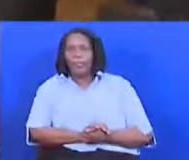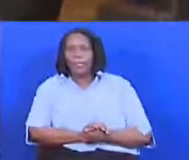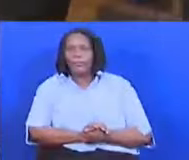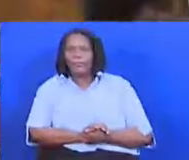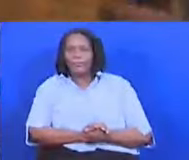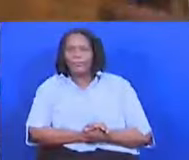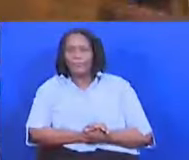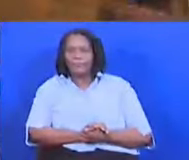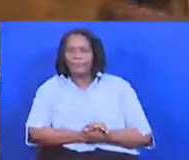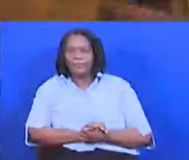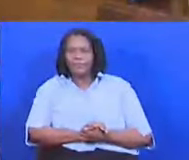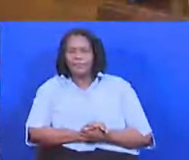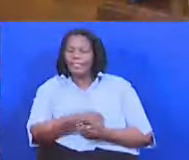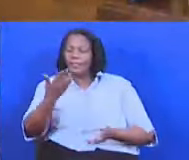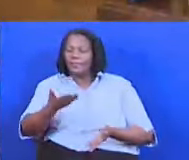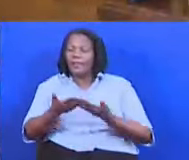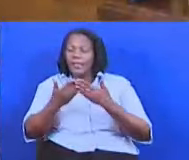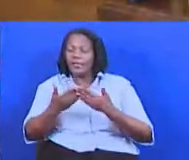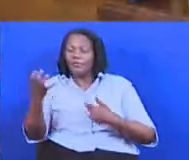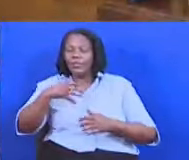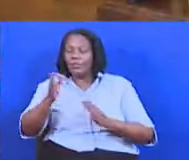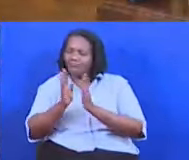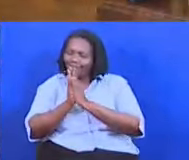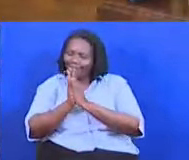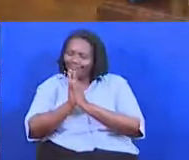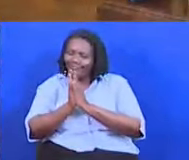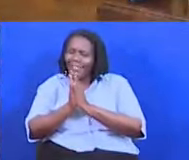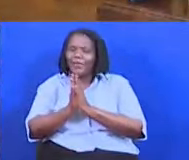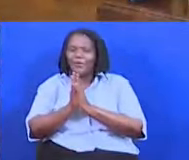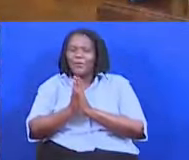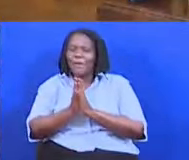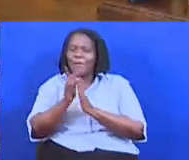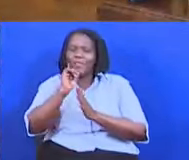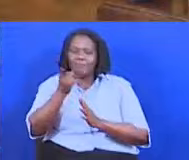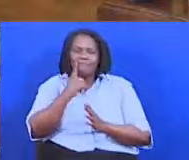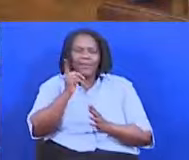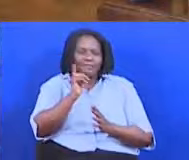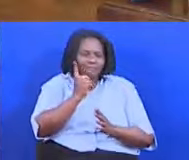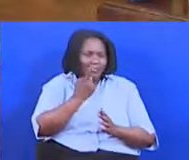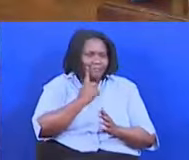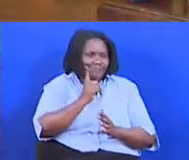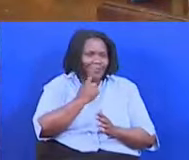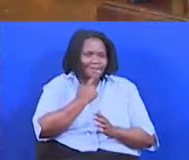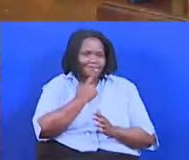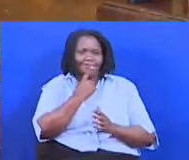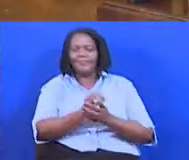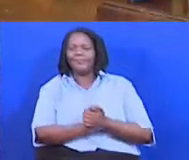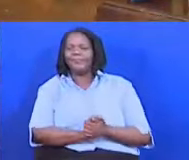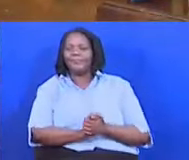Mheshimiwa Naibu Waziri, asante sana kwa majibu yako kwa maswali ya waheshimiwa wabunge.